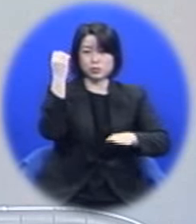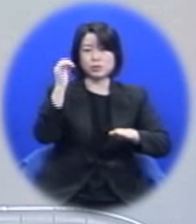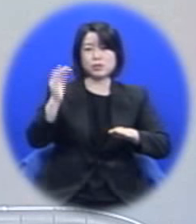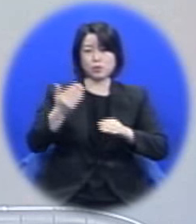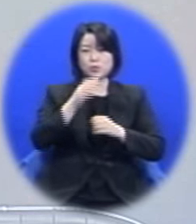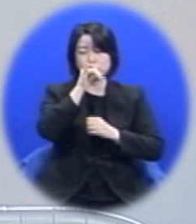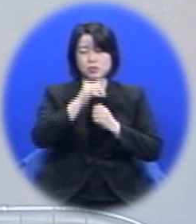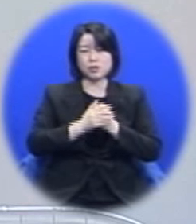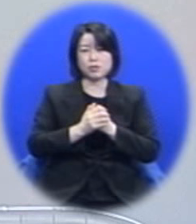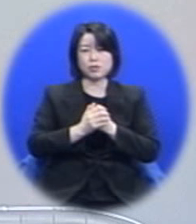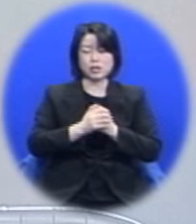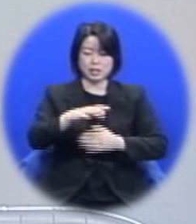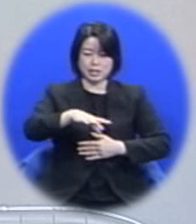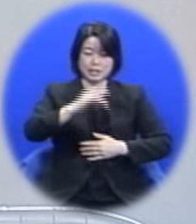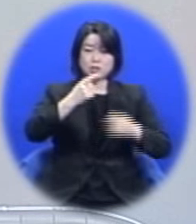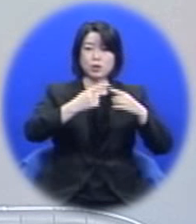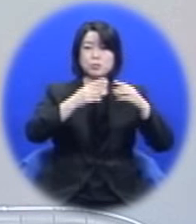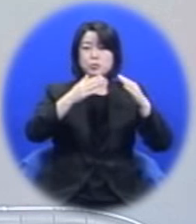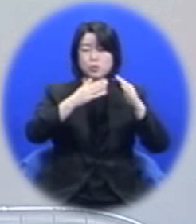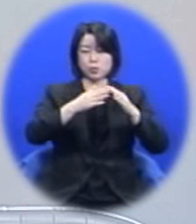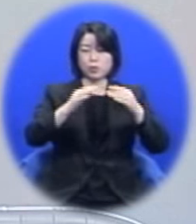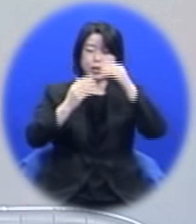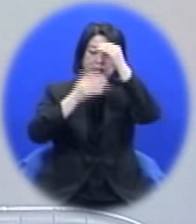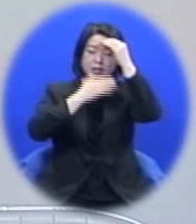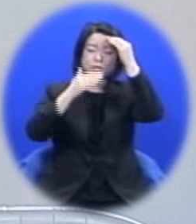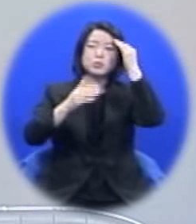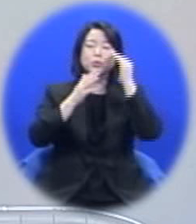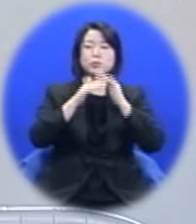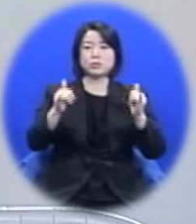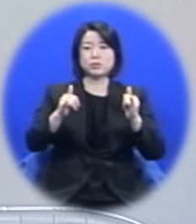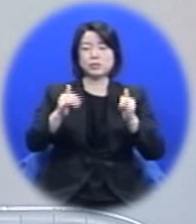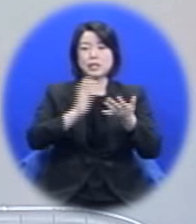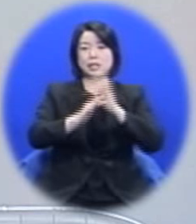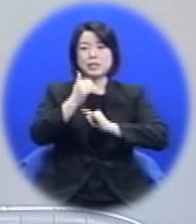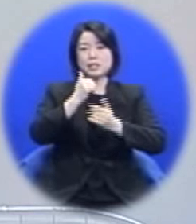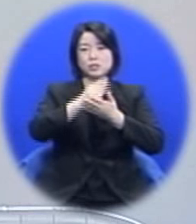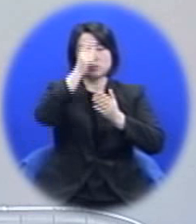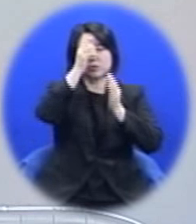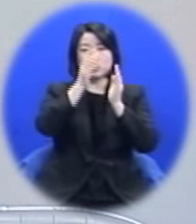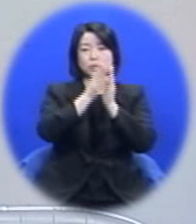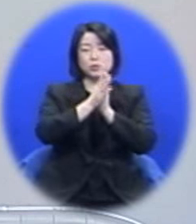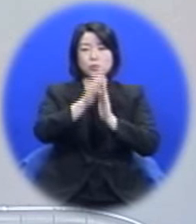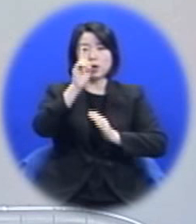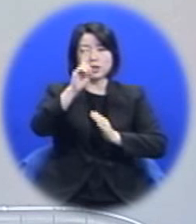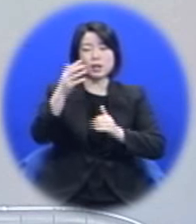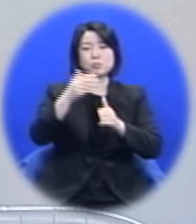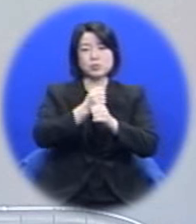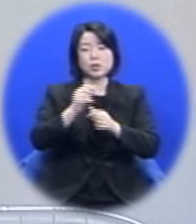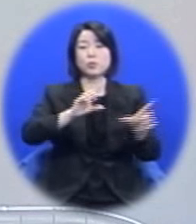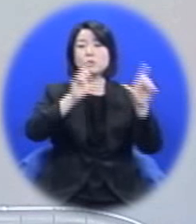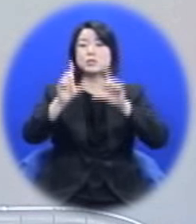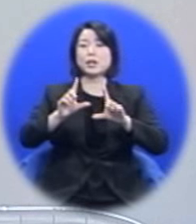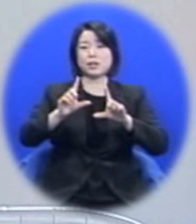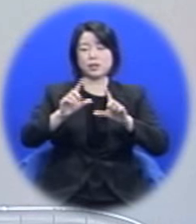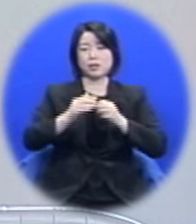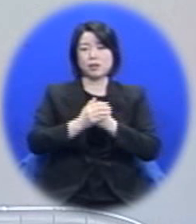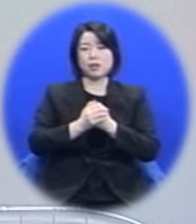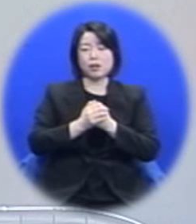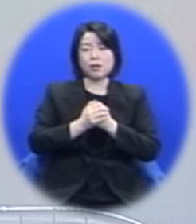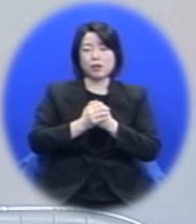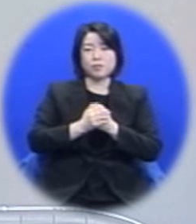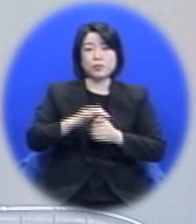초대교회 성도들은 예수님의 기도 하나를 붙잡고 그들은 살았다고 해요. 누가복음